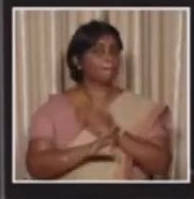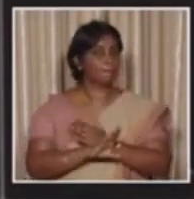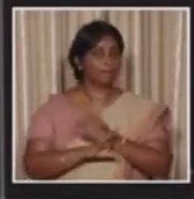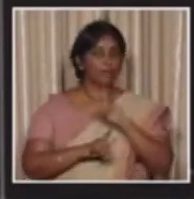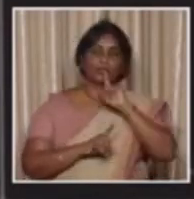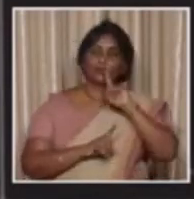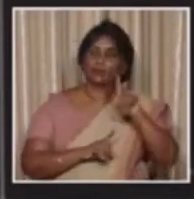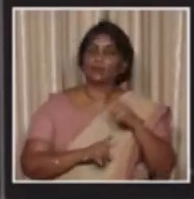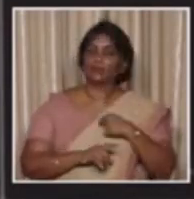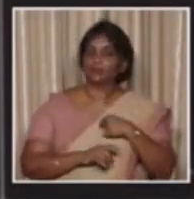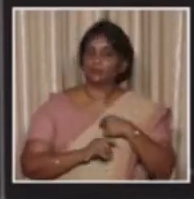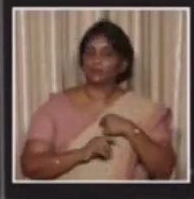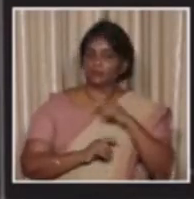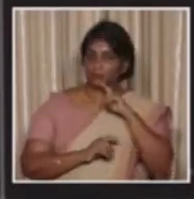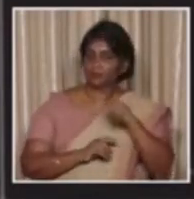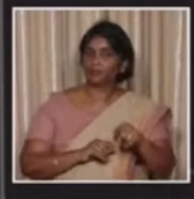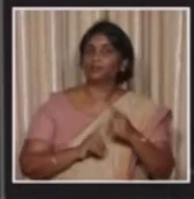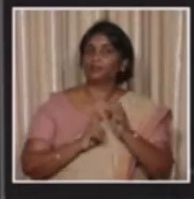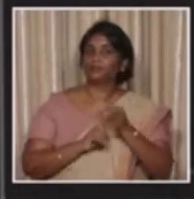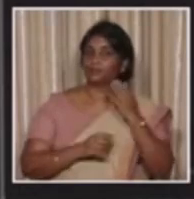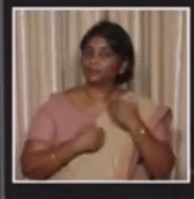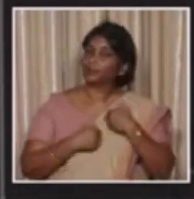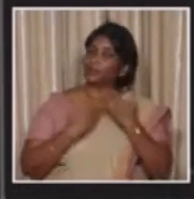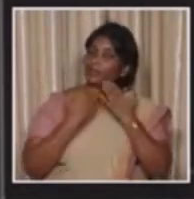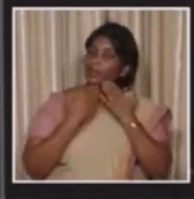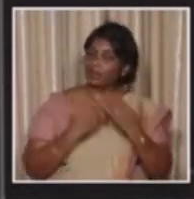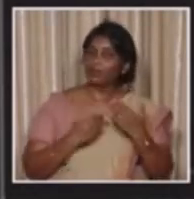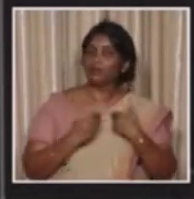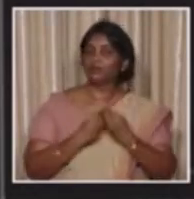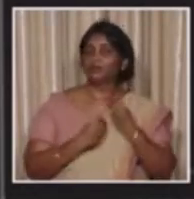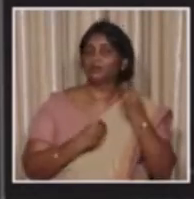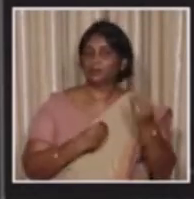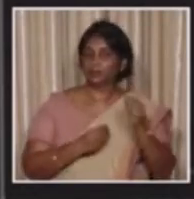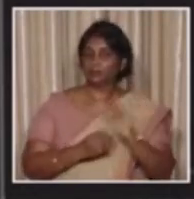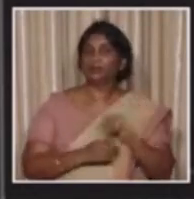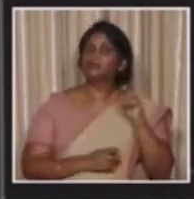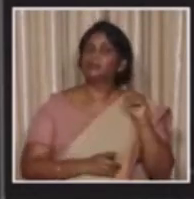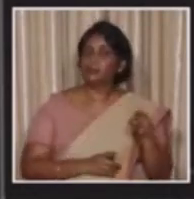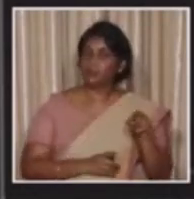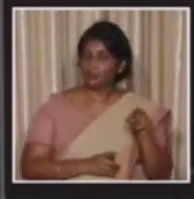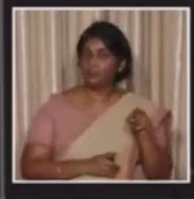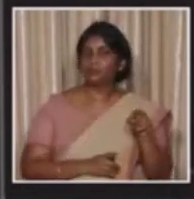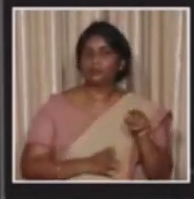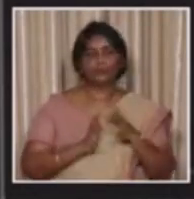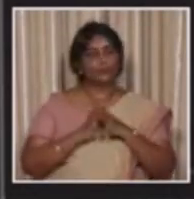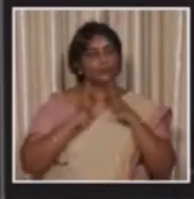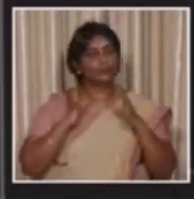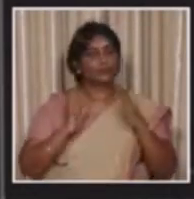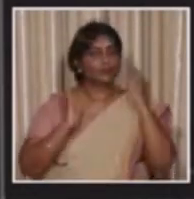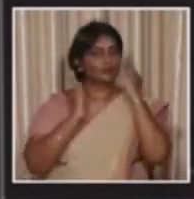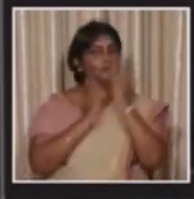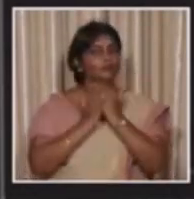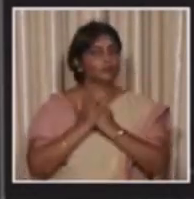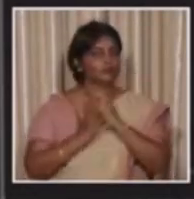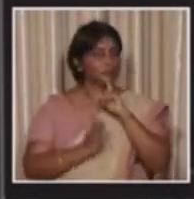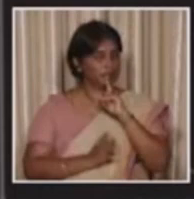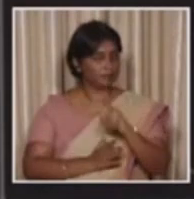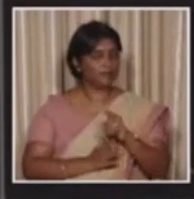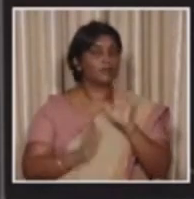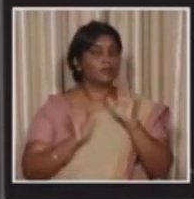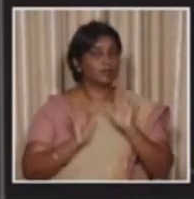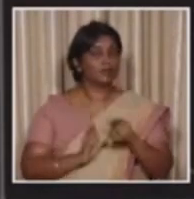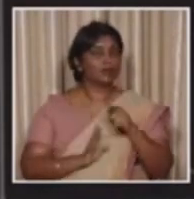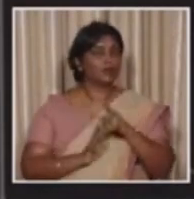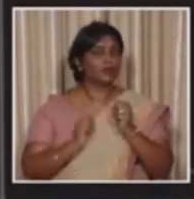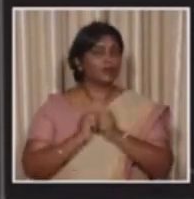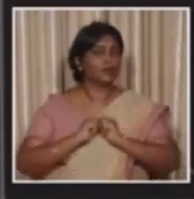எனது நன்றியை தெரிவித்துக் கொள்கிறேன். இங்கு விமர்சனங்கள் எழுந்தன, விதண்டாவாதங்கள் பேசப்பட்டன. ஆனால் இது யார் செய்வது?